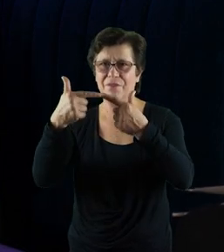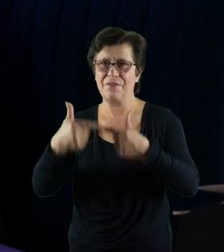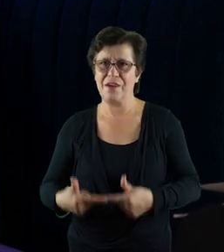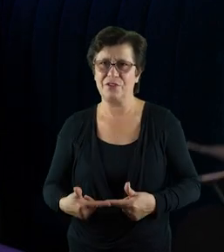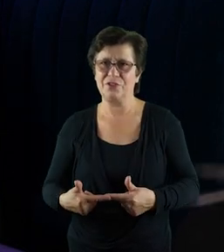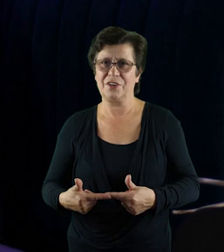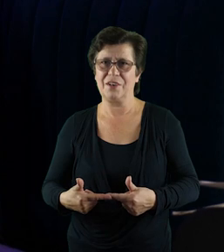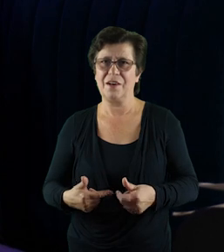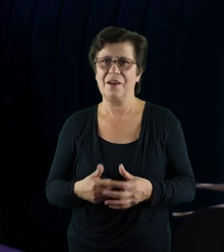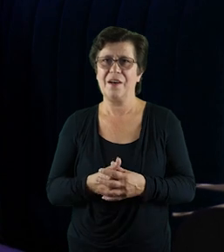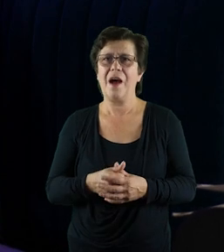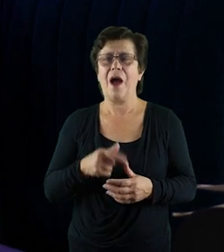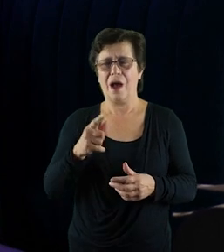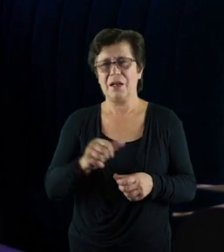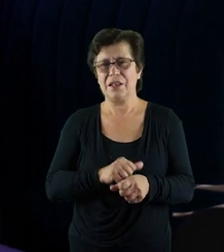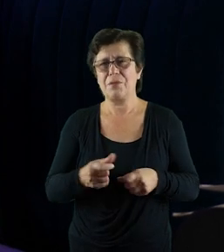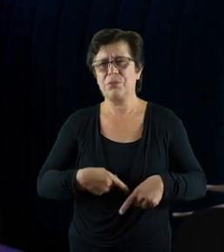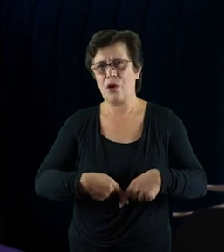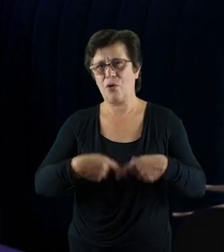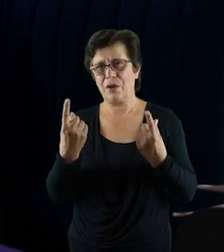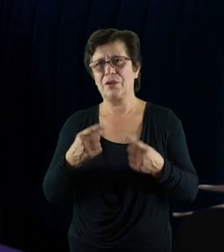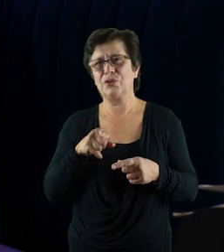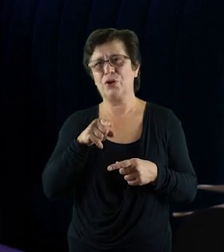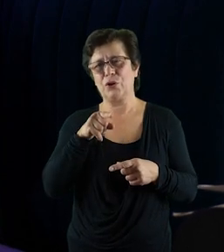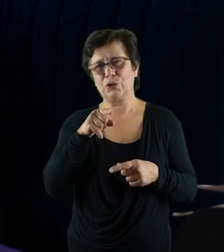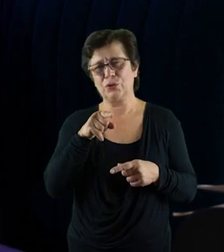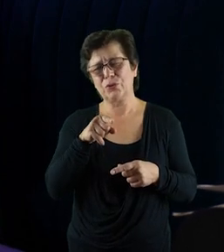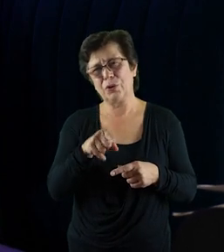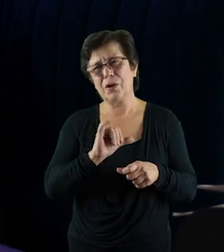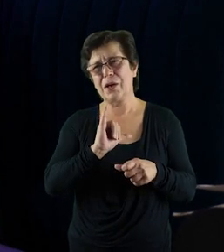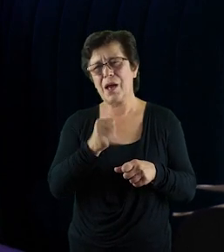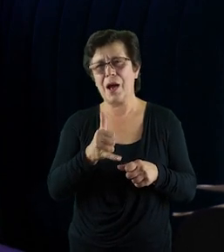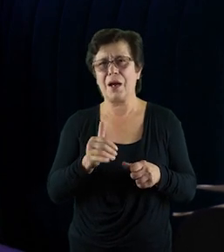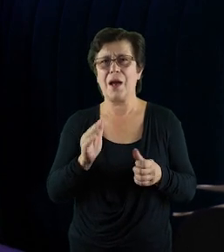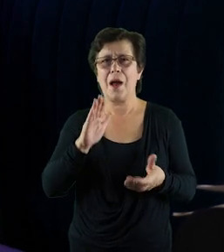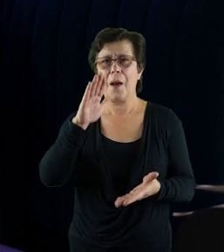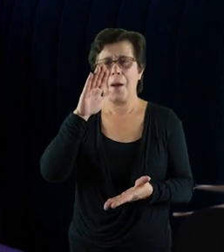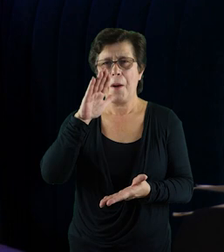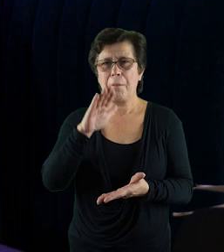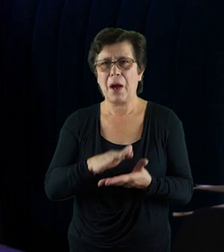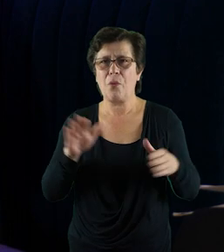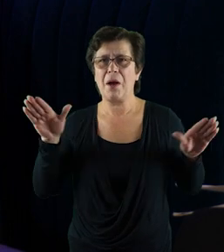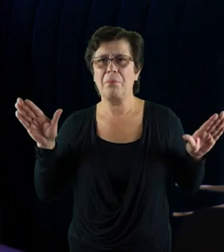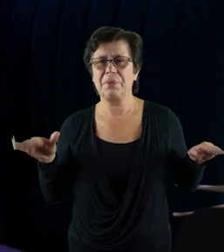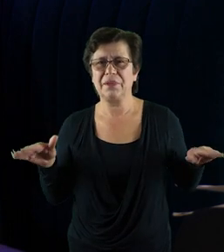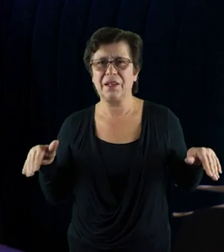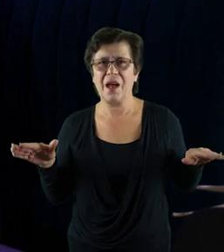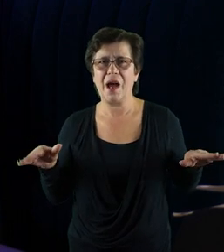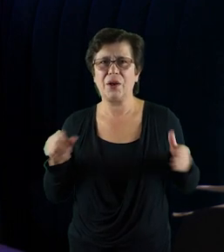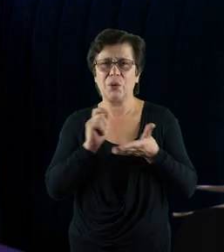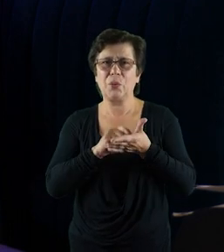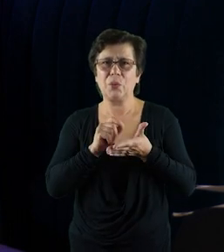jestem absolutnie przekonany, że te słabe to takie pisklątka, które tam zaczynają